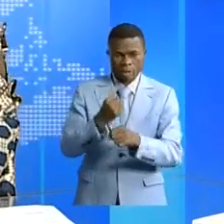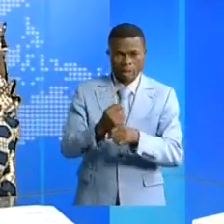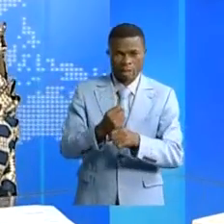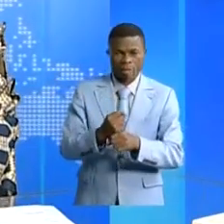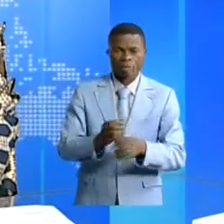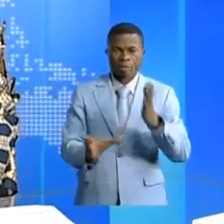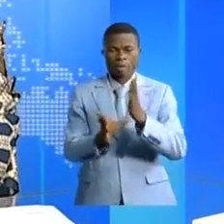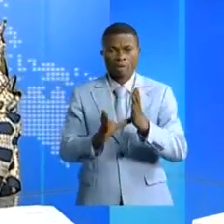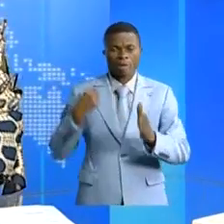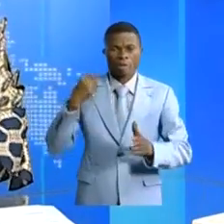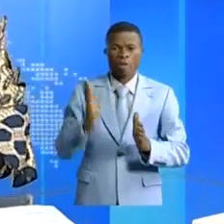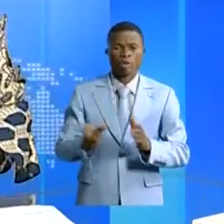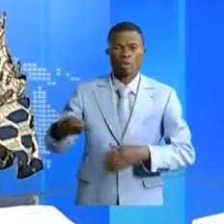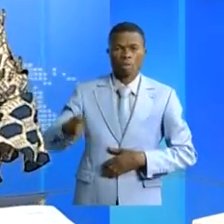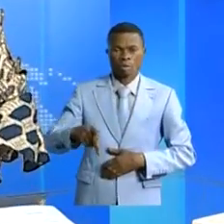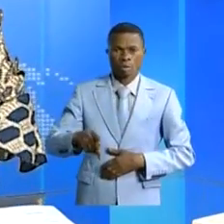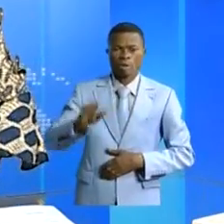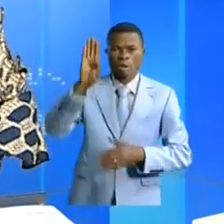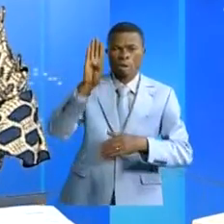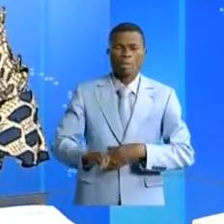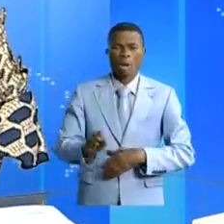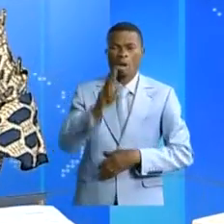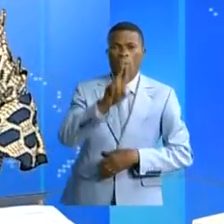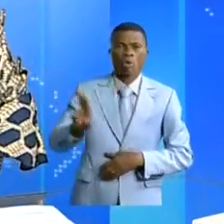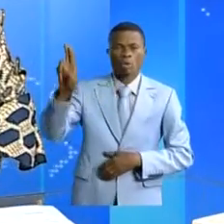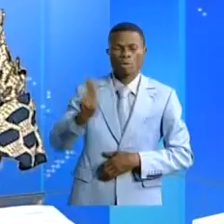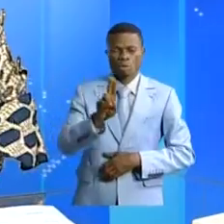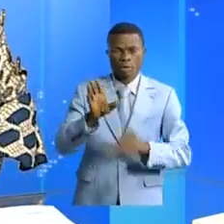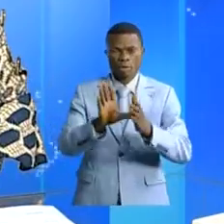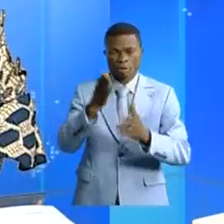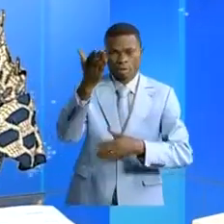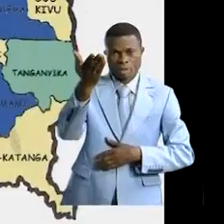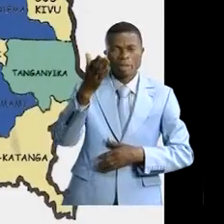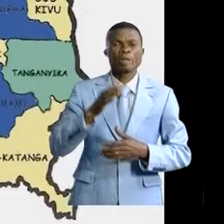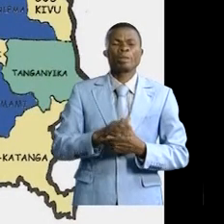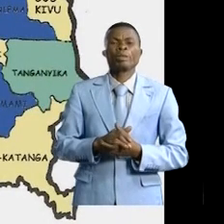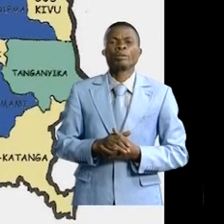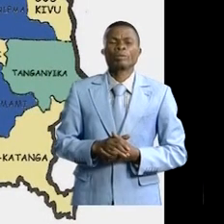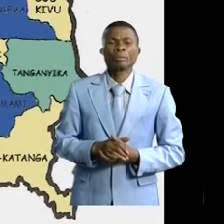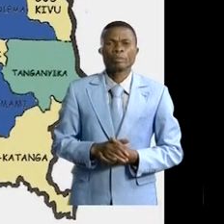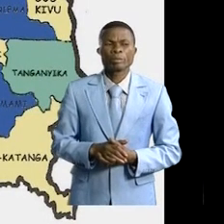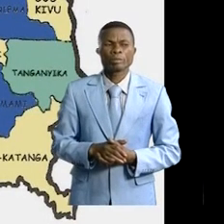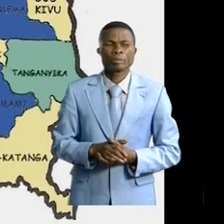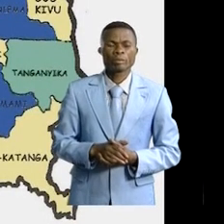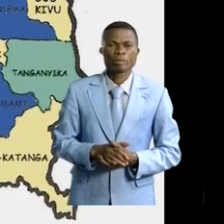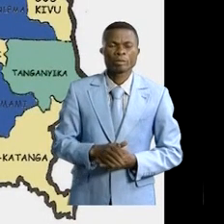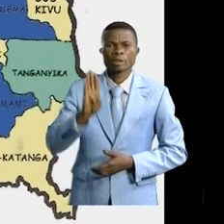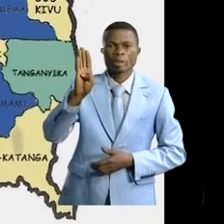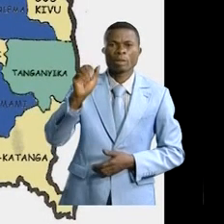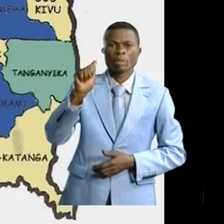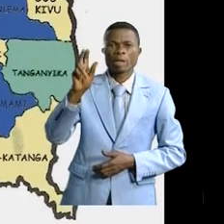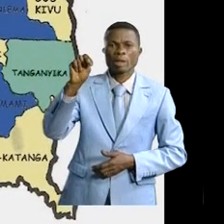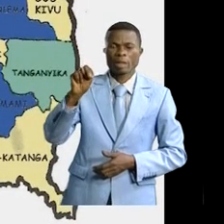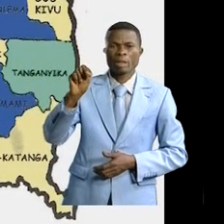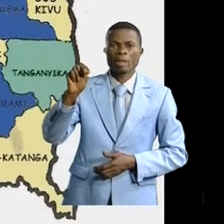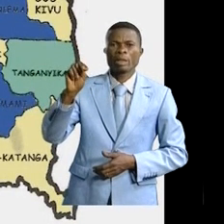par le vice-gouverneur de la province du Bazuélé. On en parle avec Blaise Bokukasanza. Si Banalia se trouve dans la